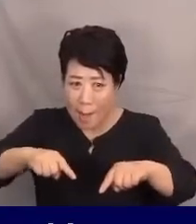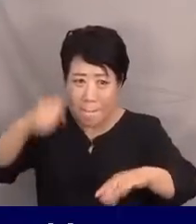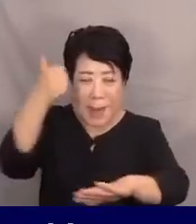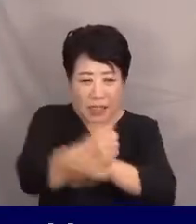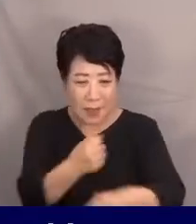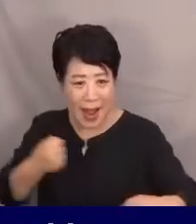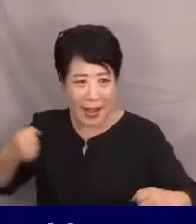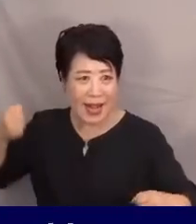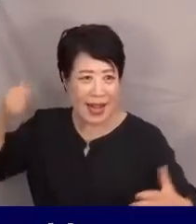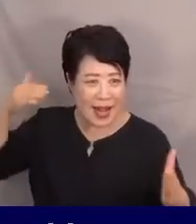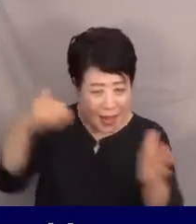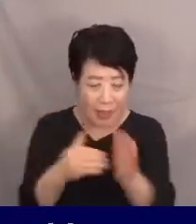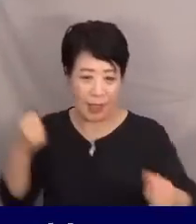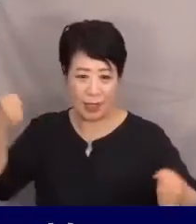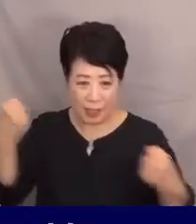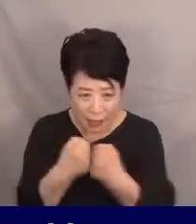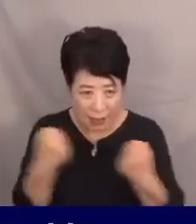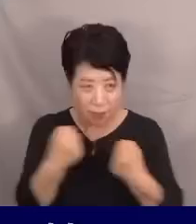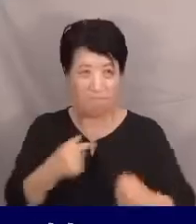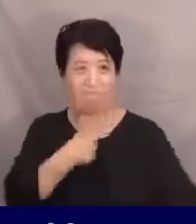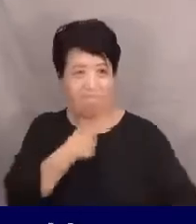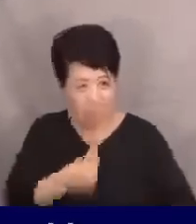싸우도록 하겠습니다.